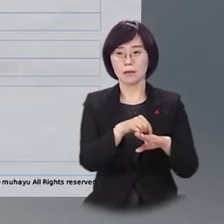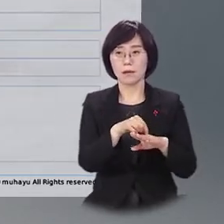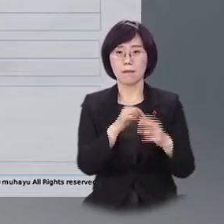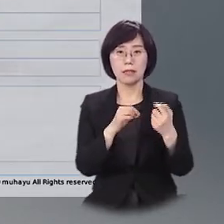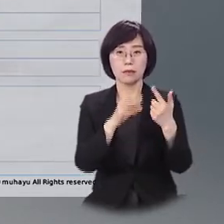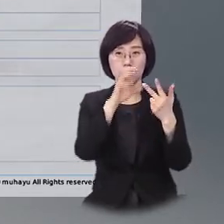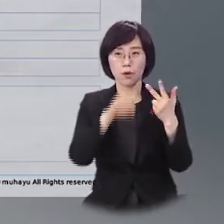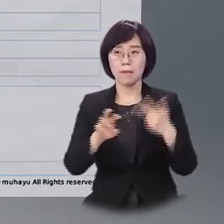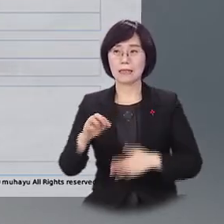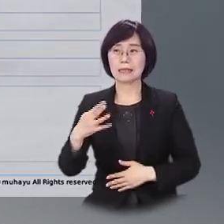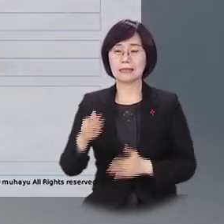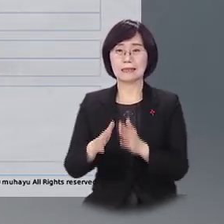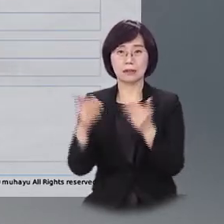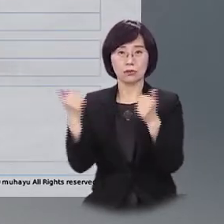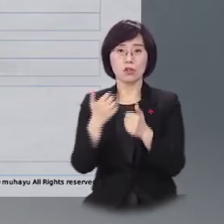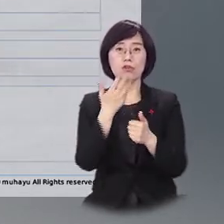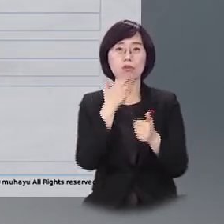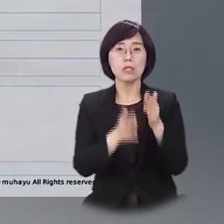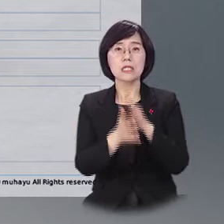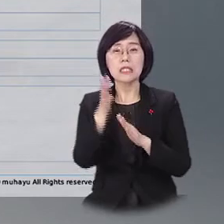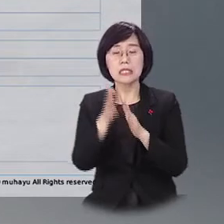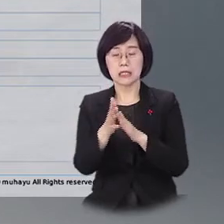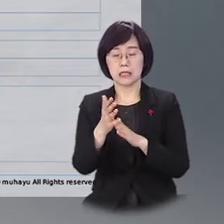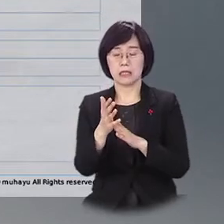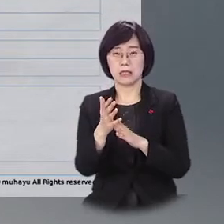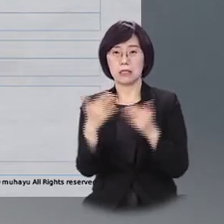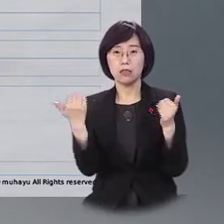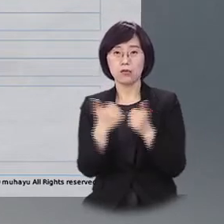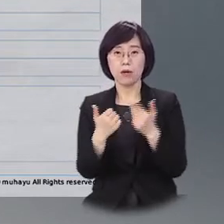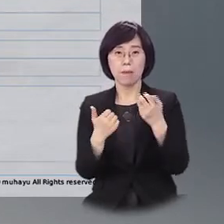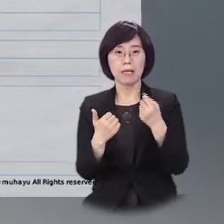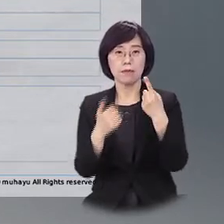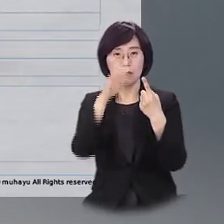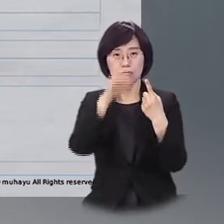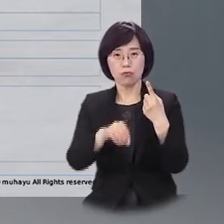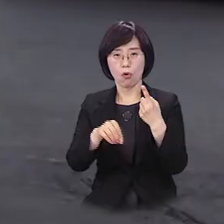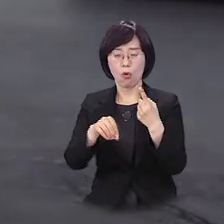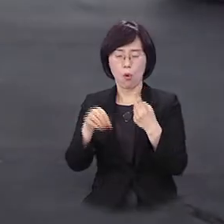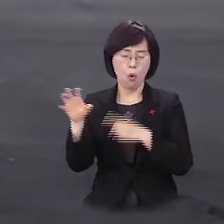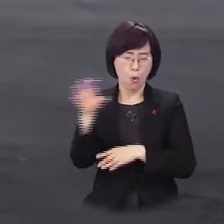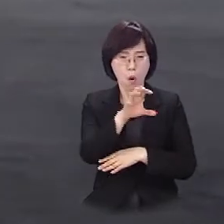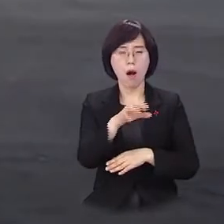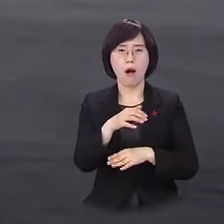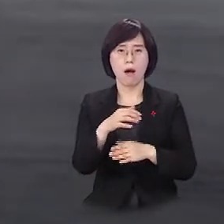마드리드 시의회 부분은 서울시의회 표절률이 81%에 이릅니다.